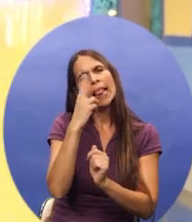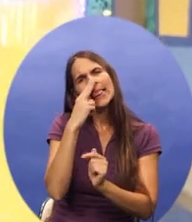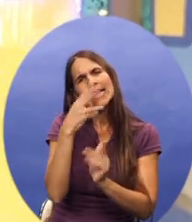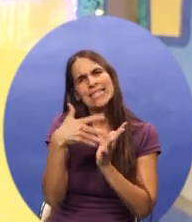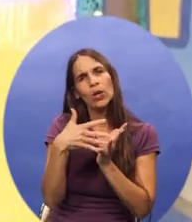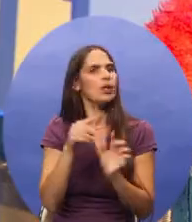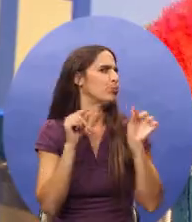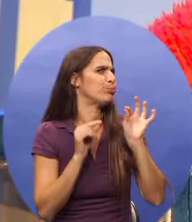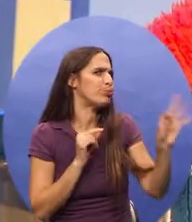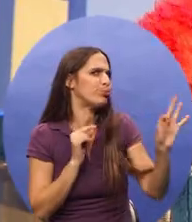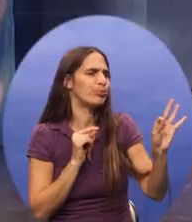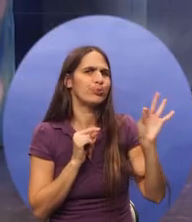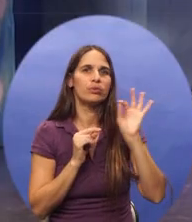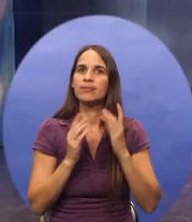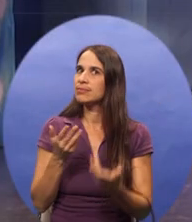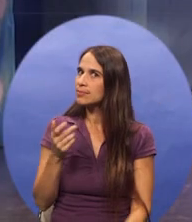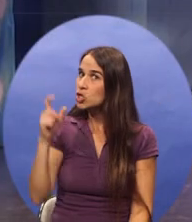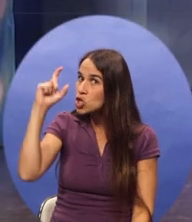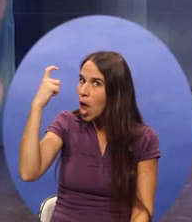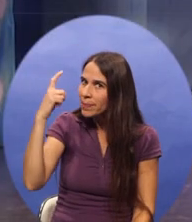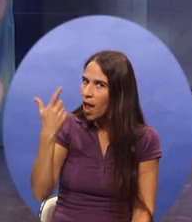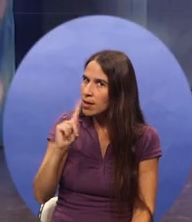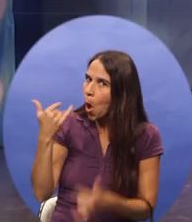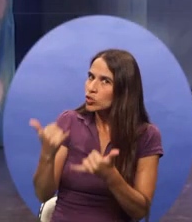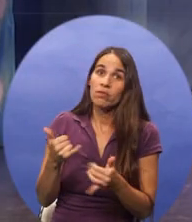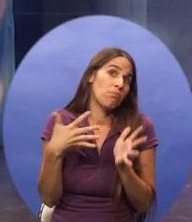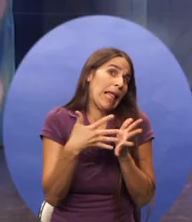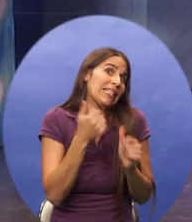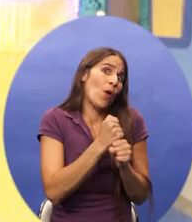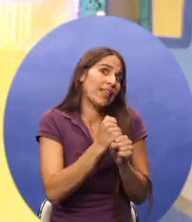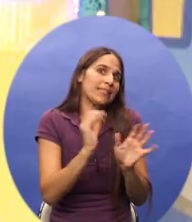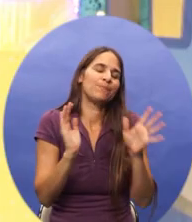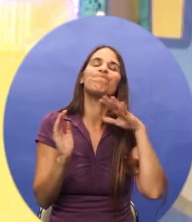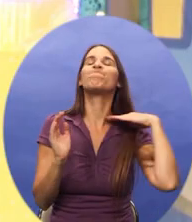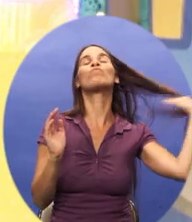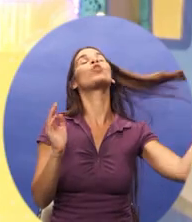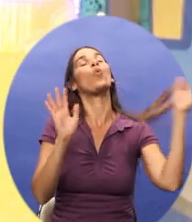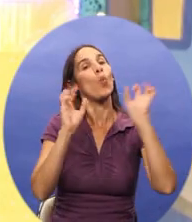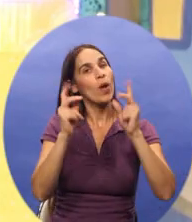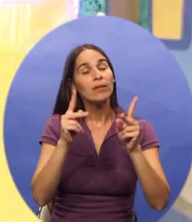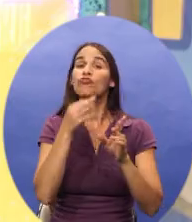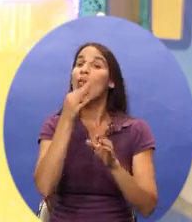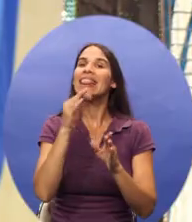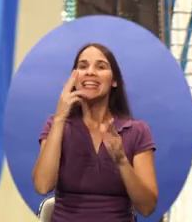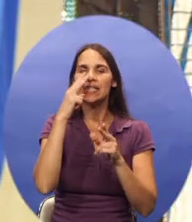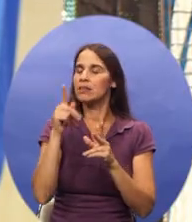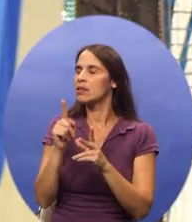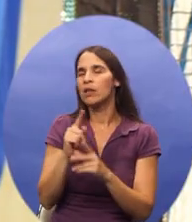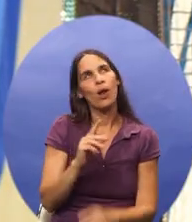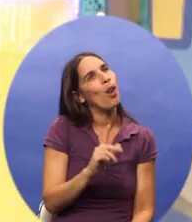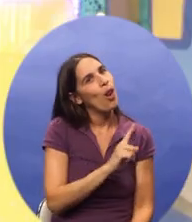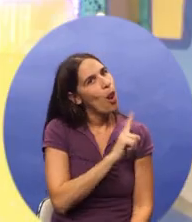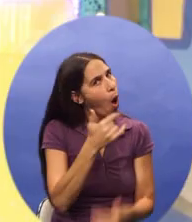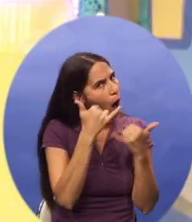שאלת ניסיון. שבתאי, לא עכשיו. רק בדקתי שזה עובד. טוב, אז בואו נשאל שאלת